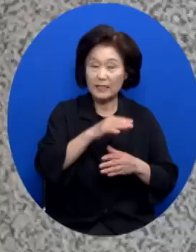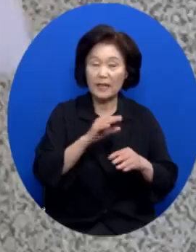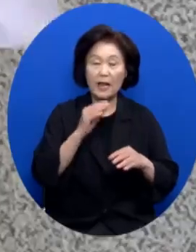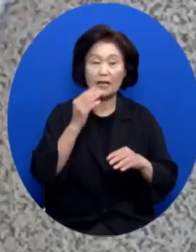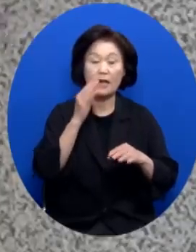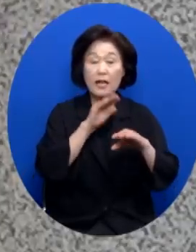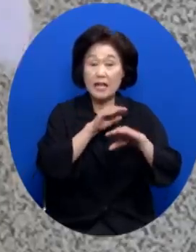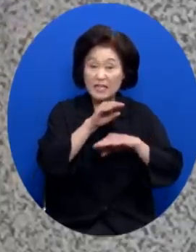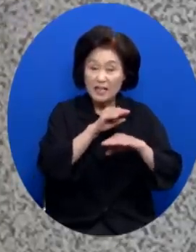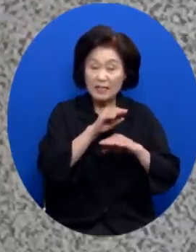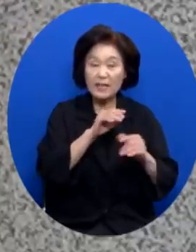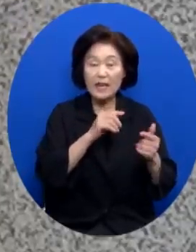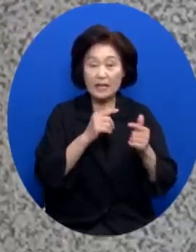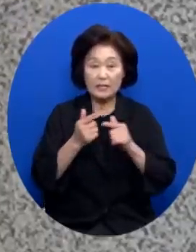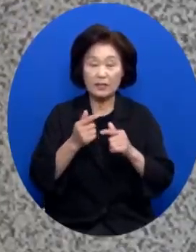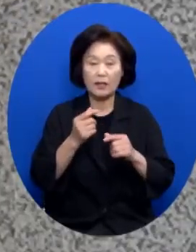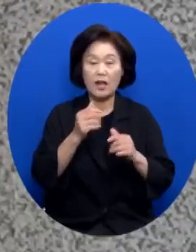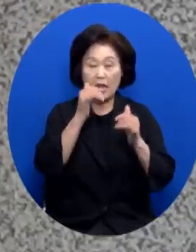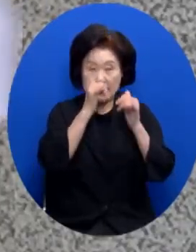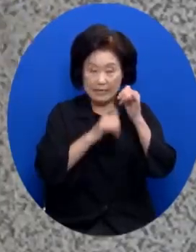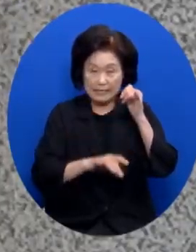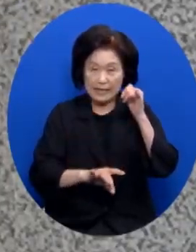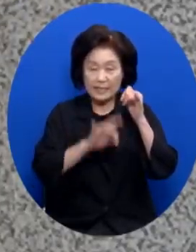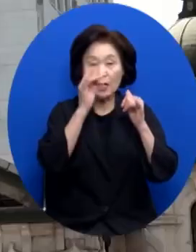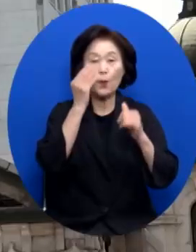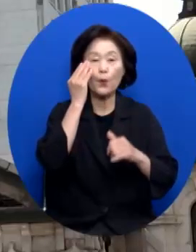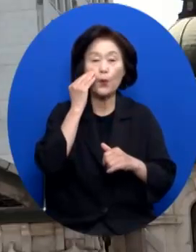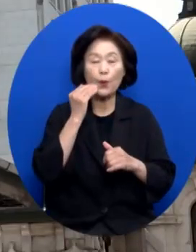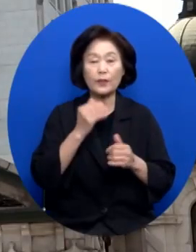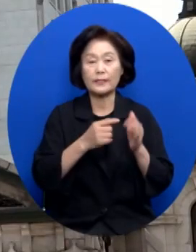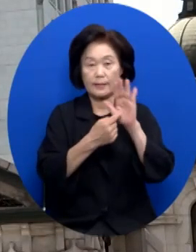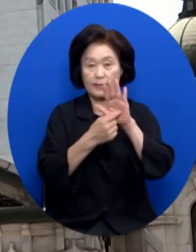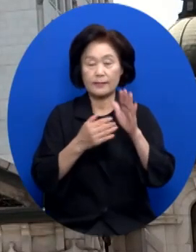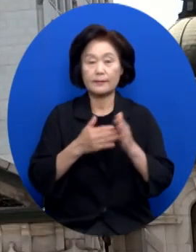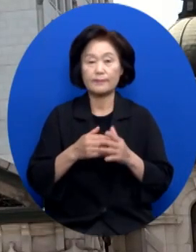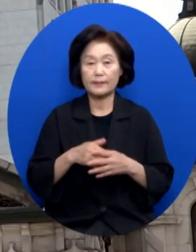수출 호조 등에 힘입어 역대 최대 흑자를 기록한 것으로 파악됐습니다